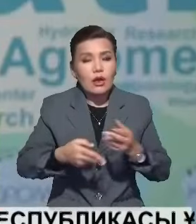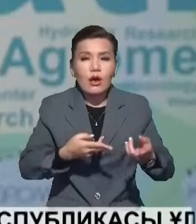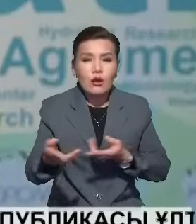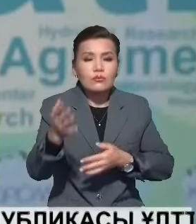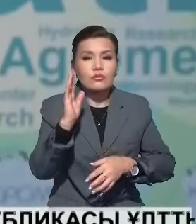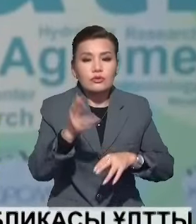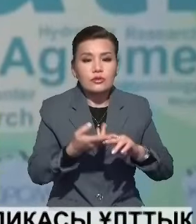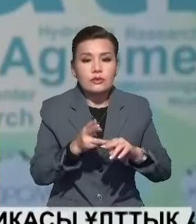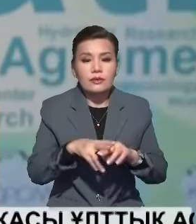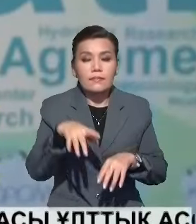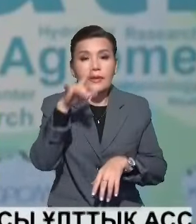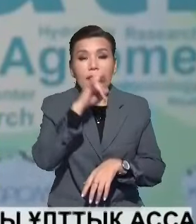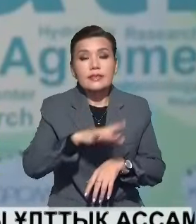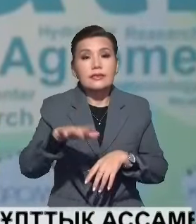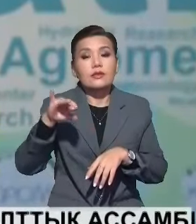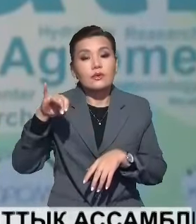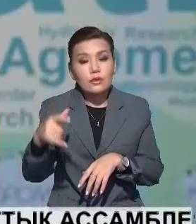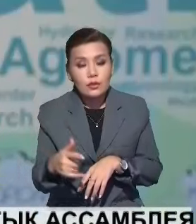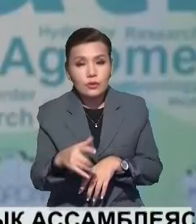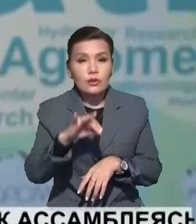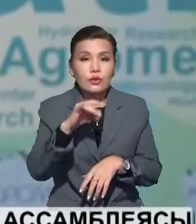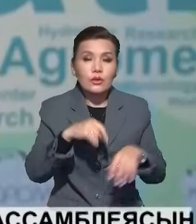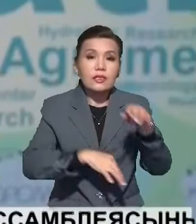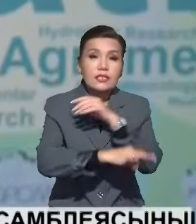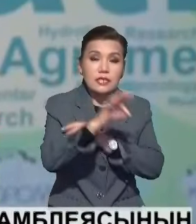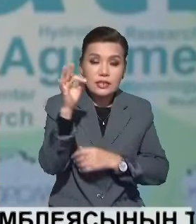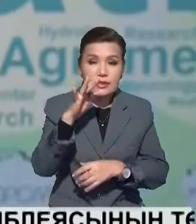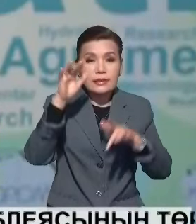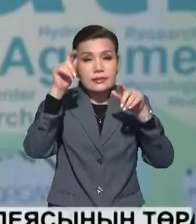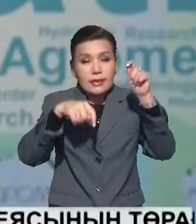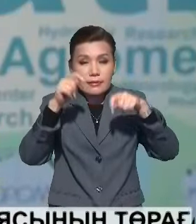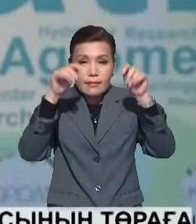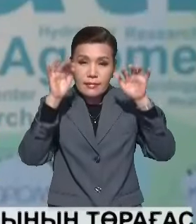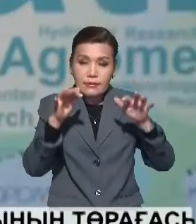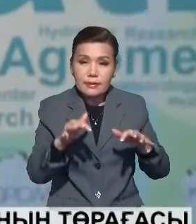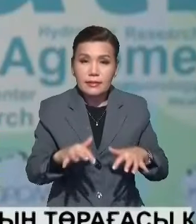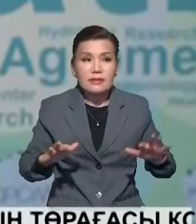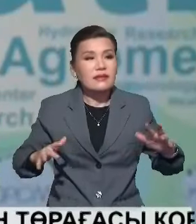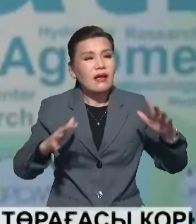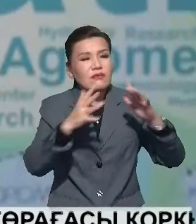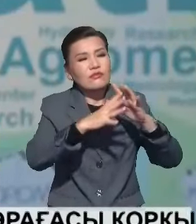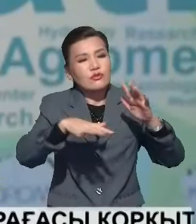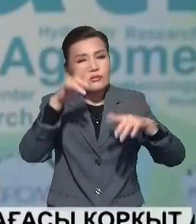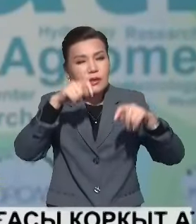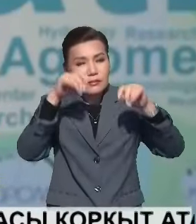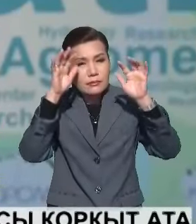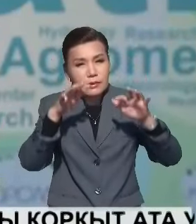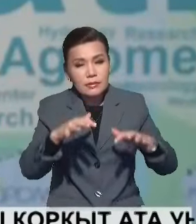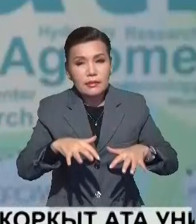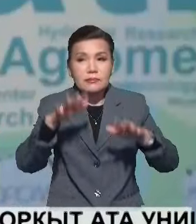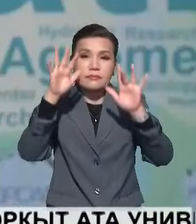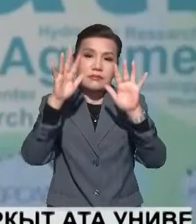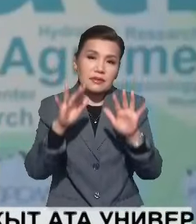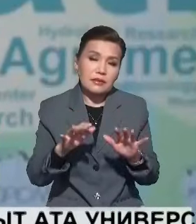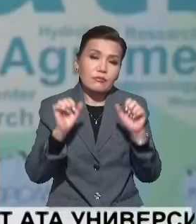дейді. Қазақстанның оңтүстігі мен оңтүстік шығысында жаңбыр, таулы аудандарда жауын шашын, жаңбыр мен қар түрінде болады